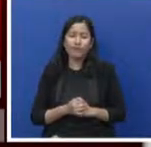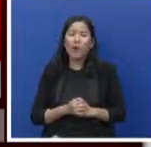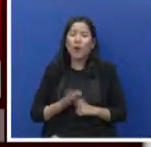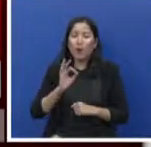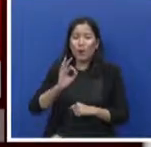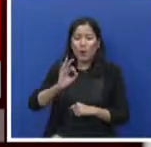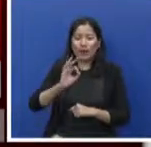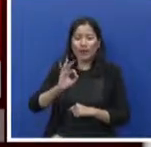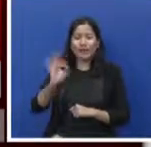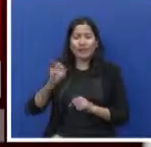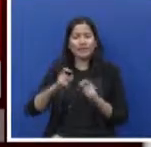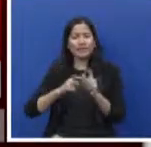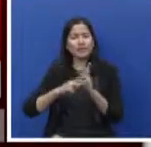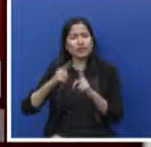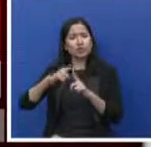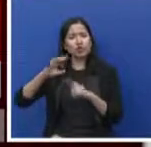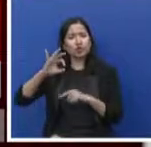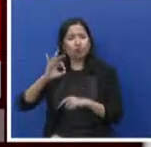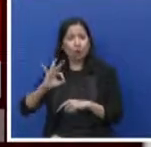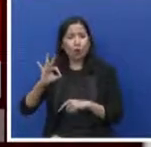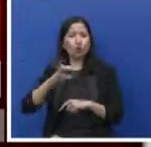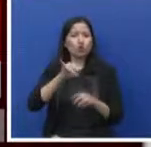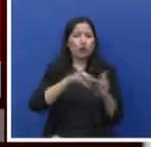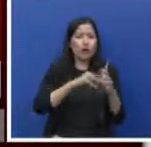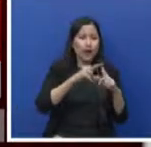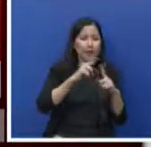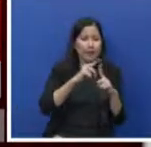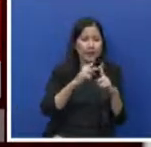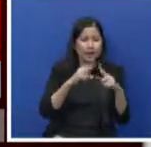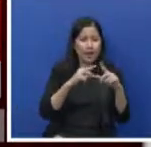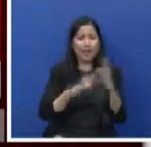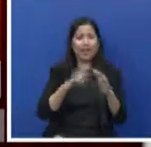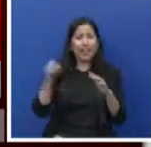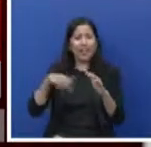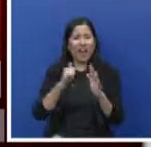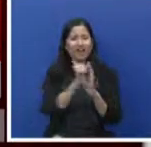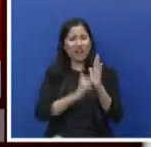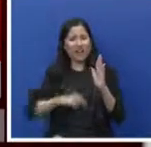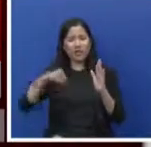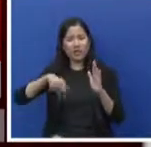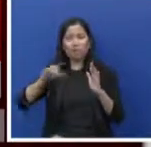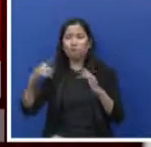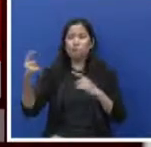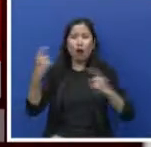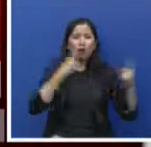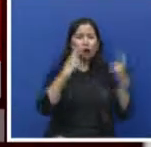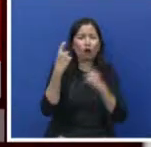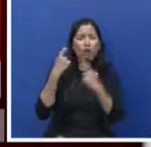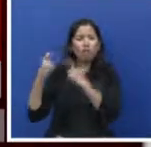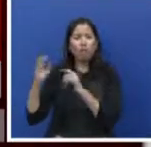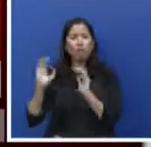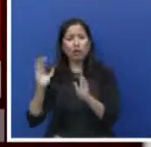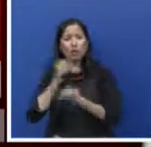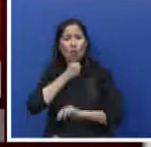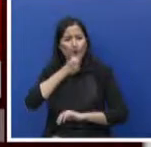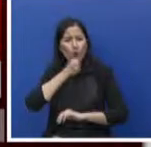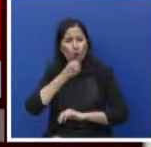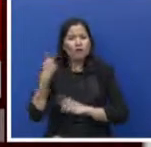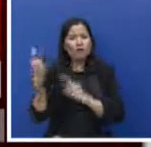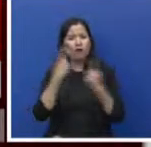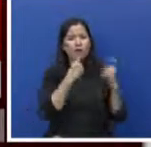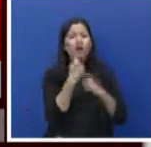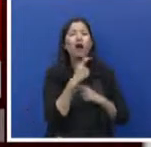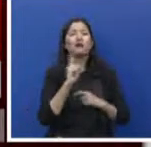Baik, oke, Mbak Sinto dan juga Bung Junatan, ini sepanjang acara ini tadi banyak sekali pertanyaan-pertanyaan yang sudah masuk dari rekan-rekan wartawan maupun juga